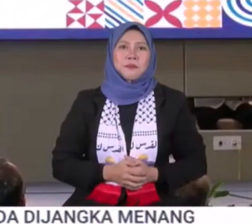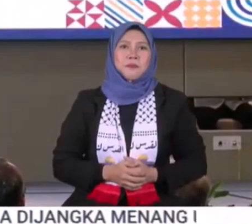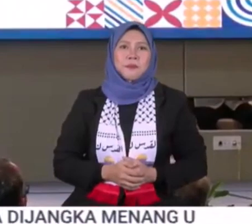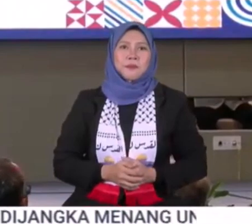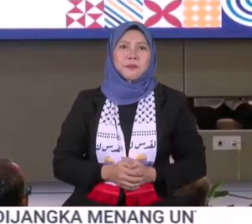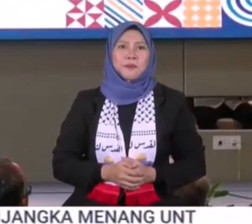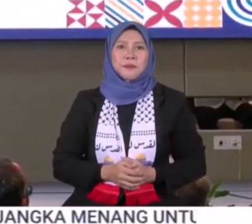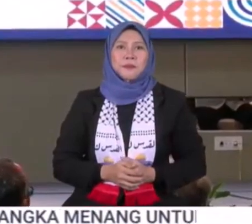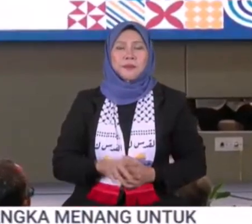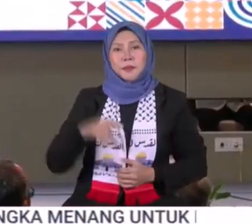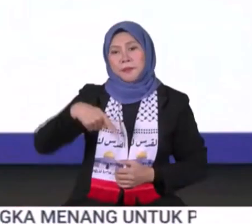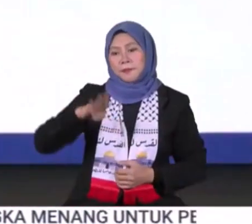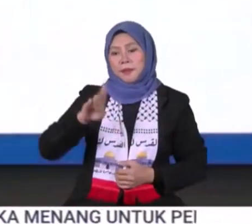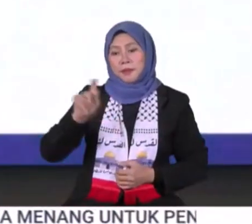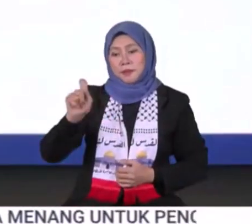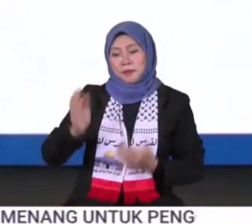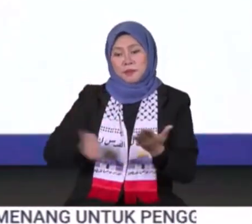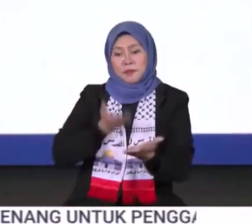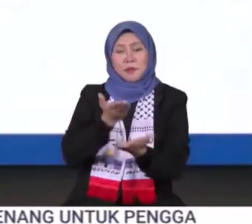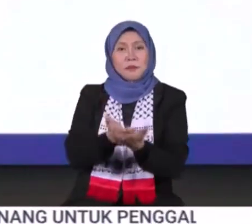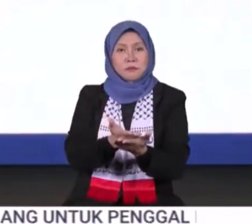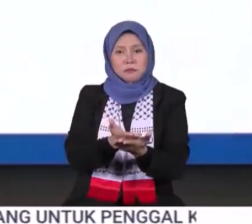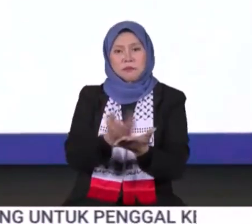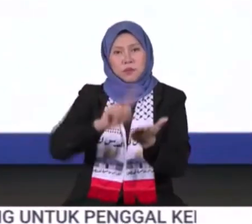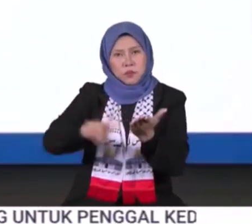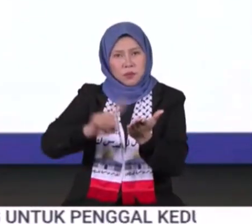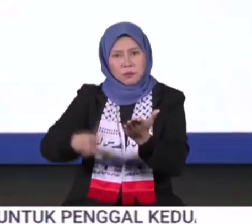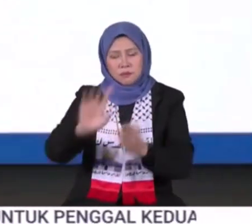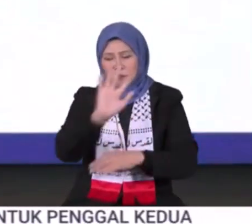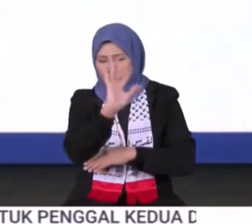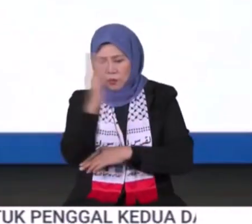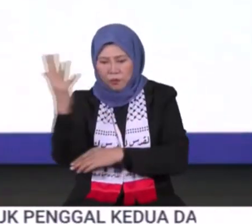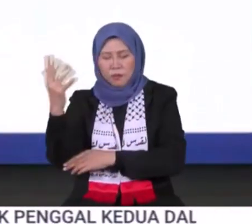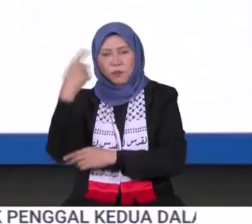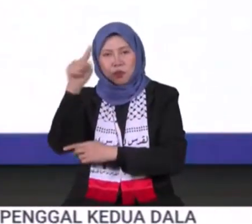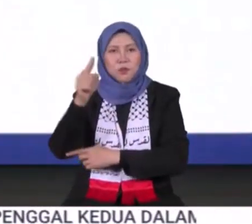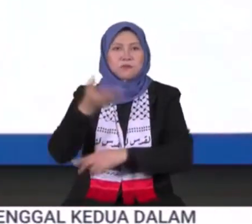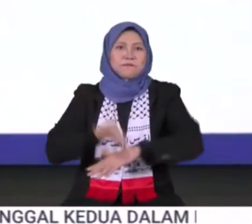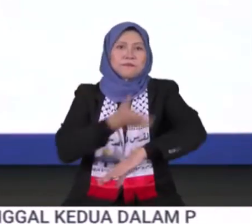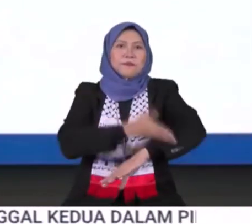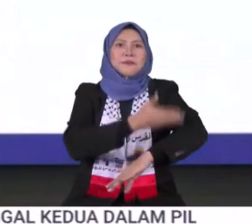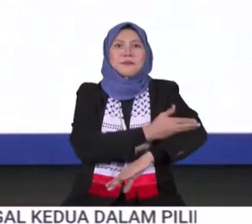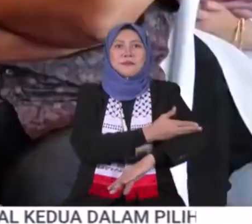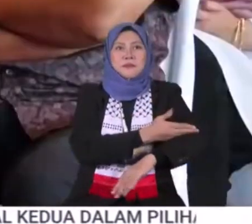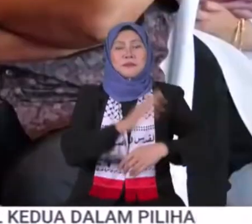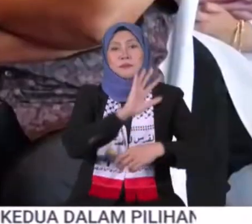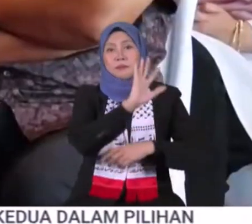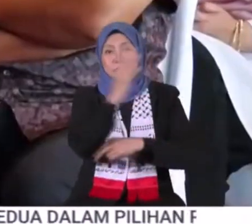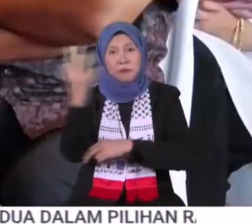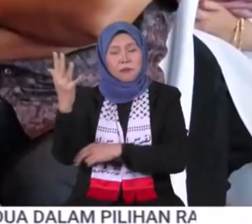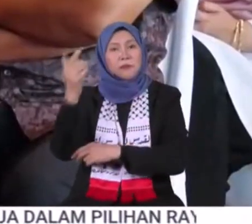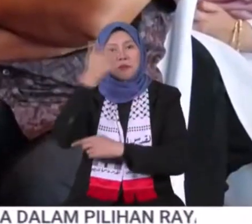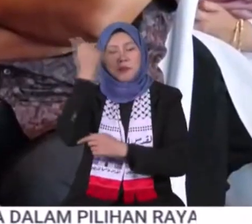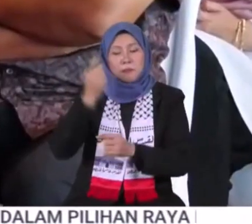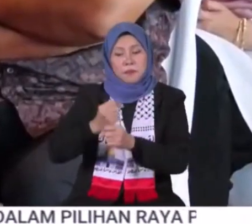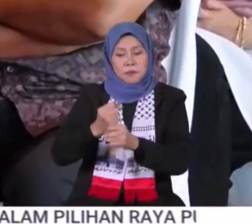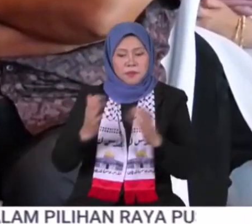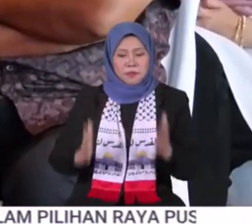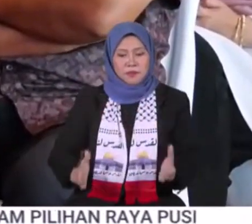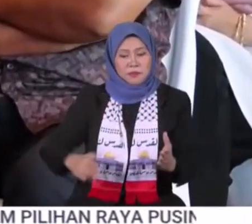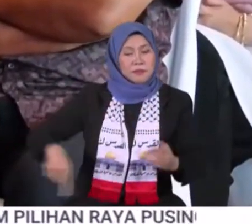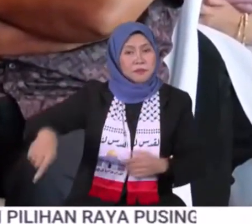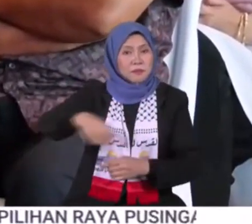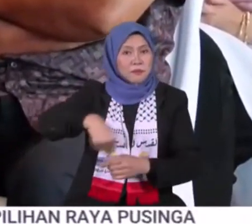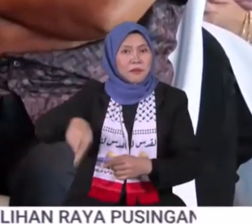finding PBT turut disaran mempunyai Doktor pokok atau aboris bagi menambah baik pengurusan lansskap ke arah itu setiap petugas lanskap